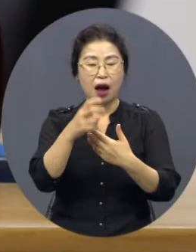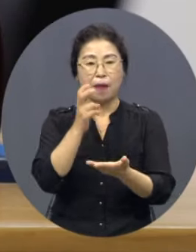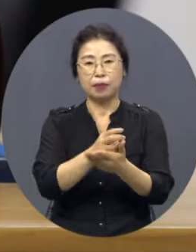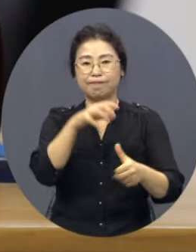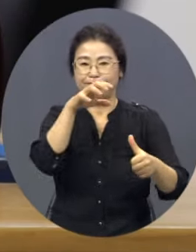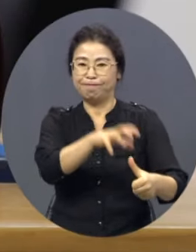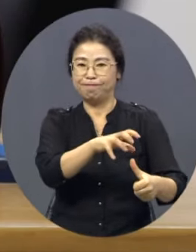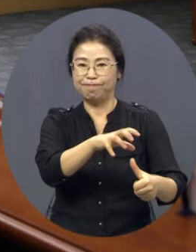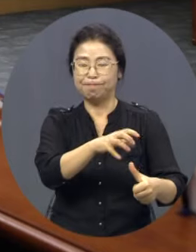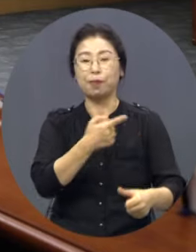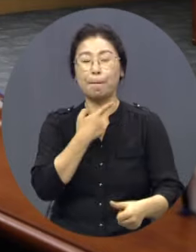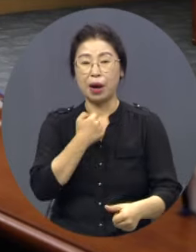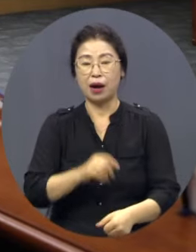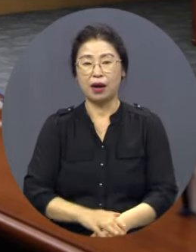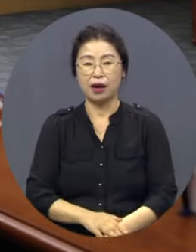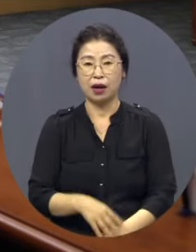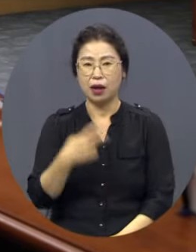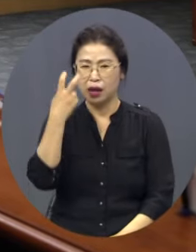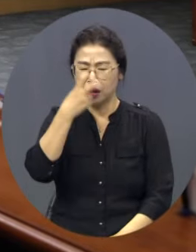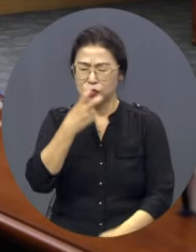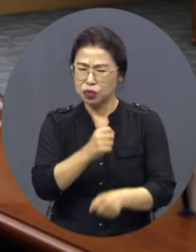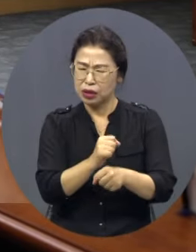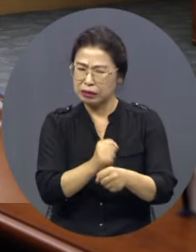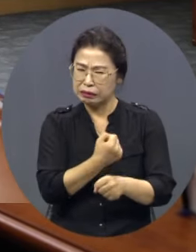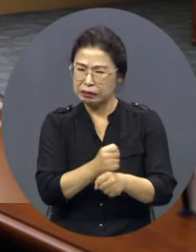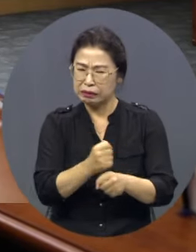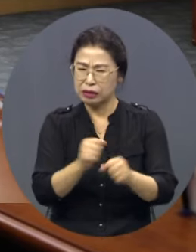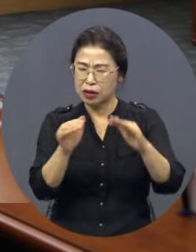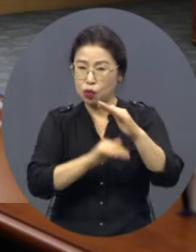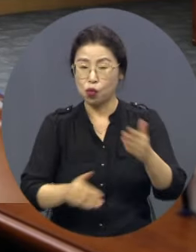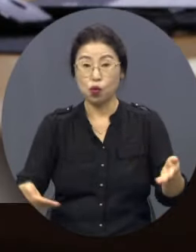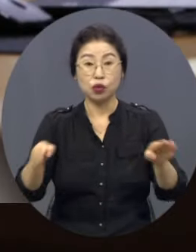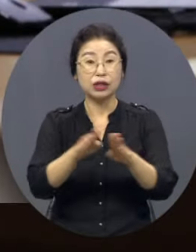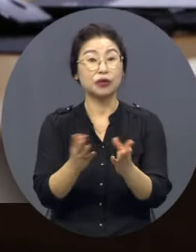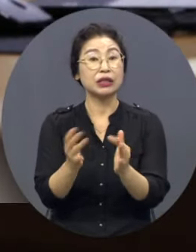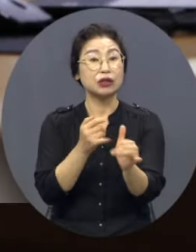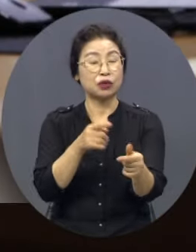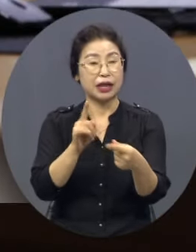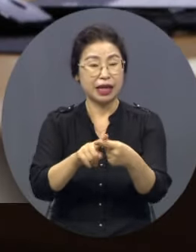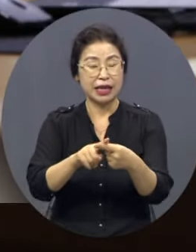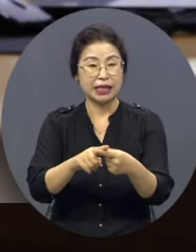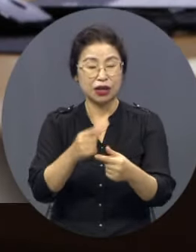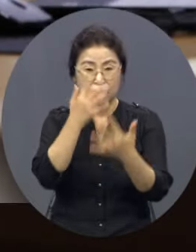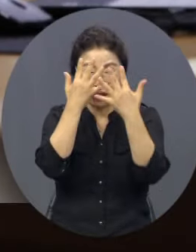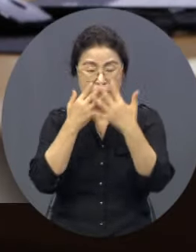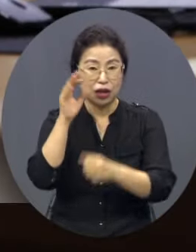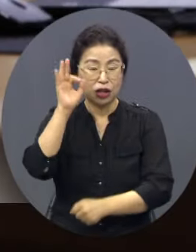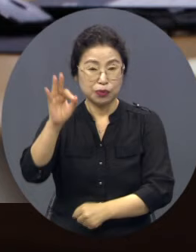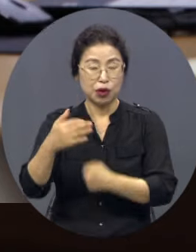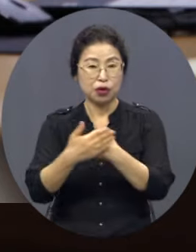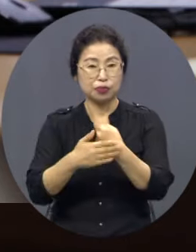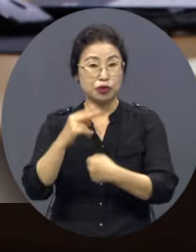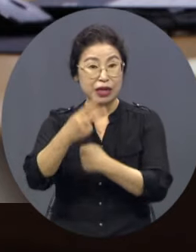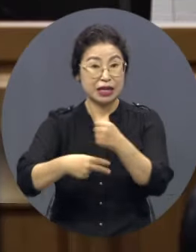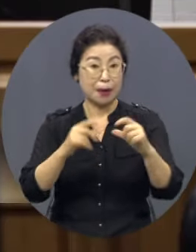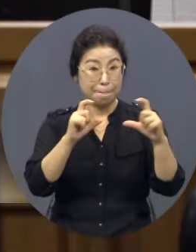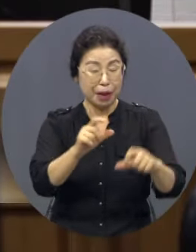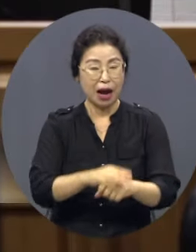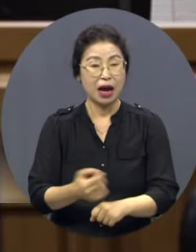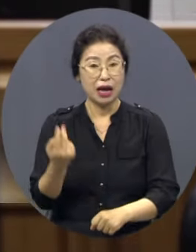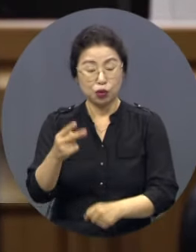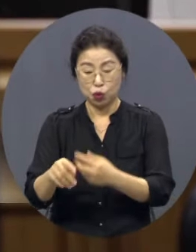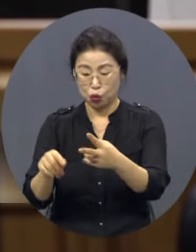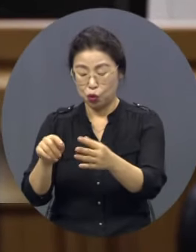구속했습니다. 의견조사 조작에 가담한 공공기관 직원에게는 징역 10개월에 집행유예 2년을, 또